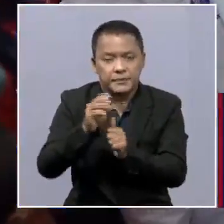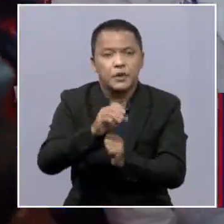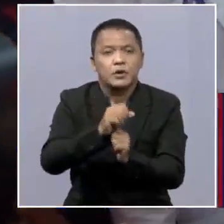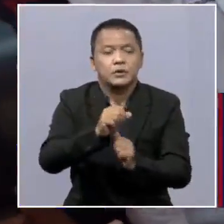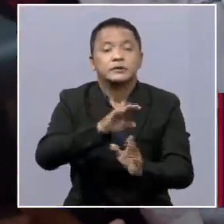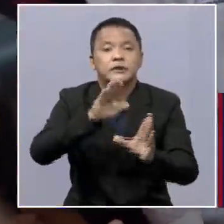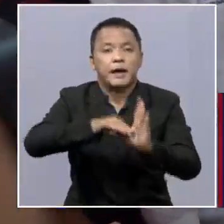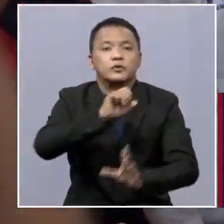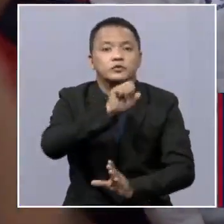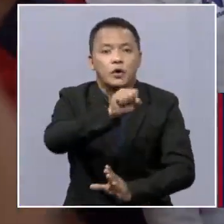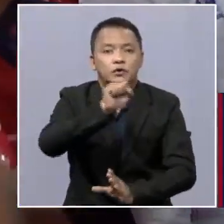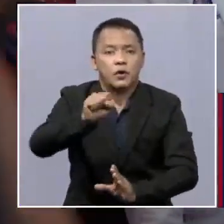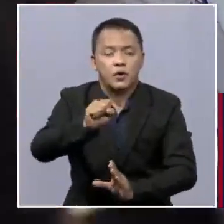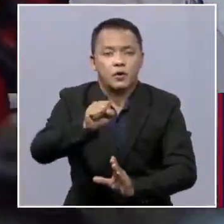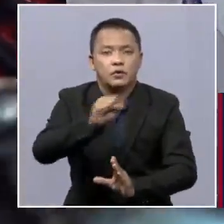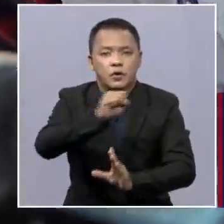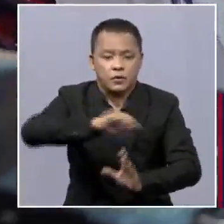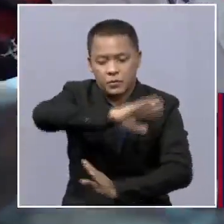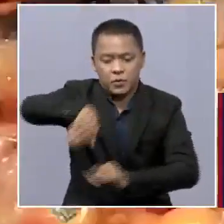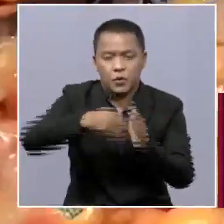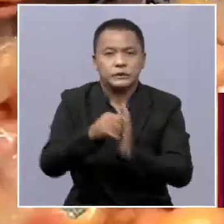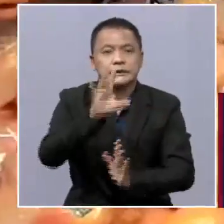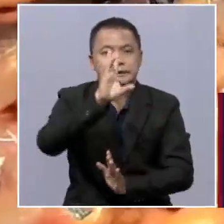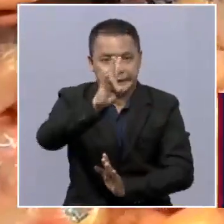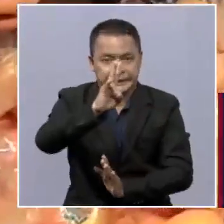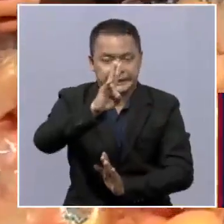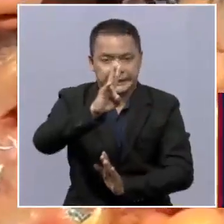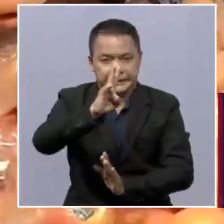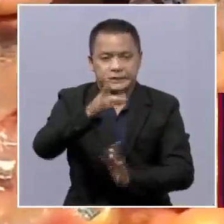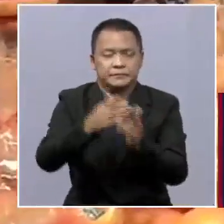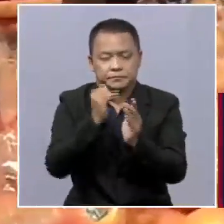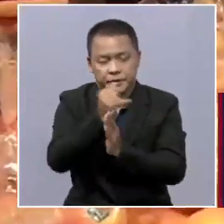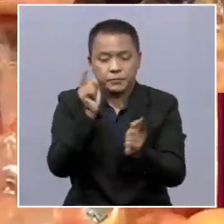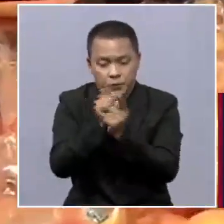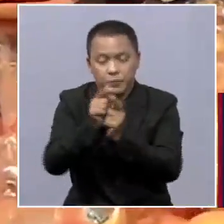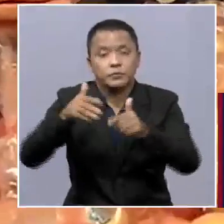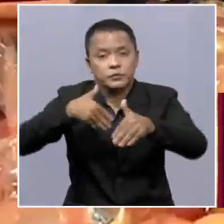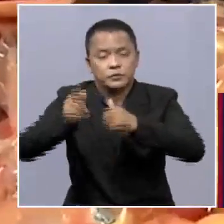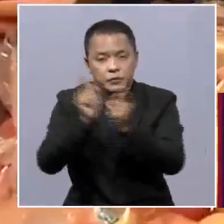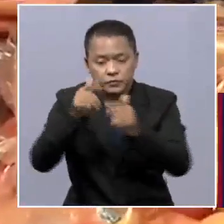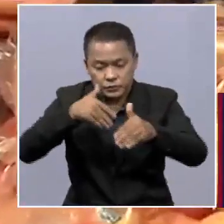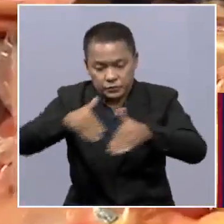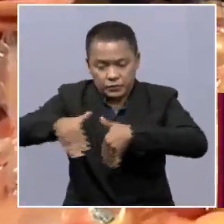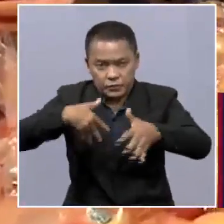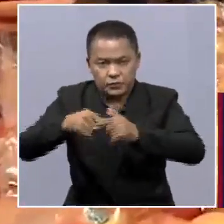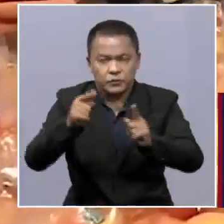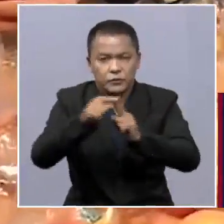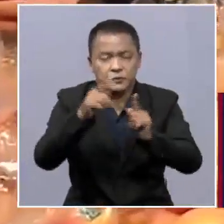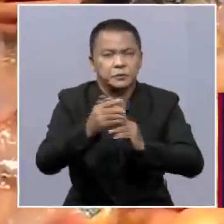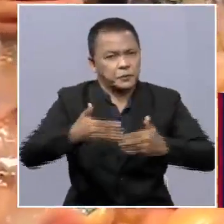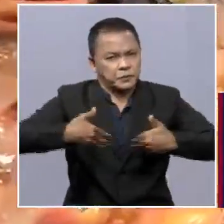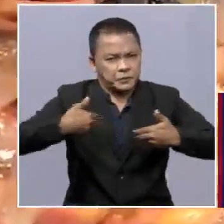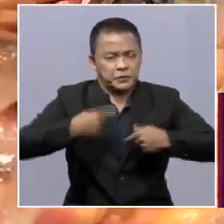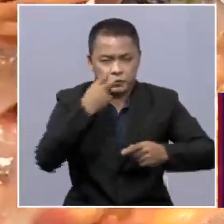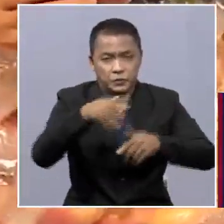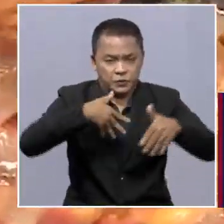ที่ผู้สมัครส.ส.ของพรรคเพื่อไทยทั้งหมด7เขตนะคะแล้วก็ลงพื้นที่พบปะประชาชนเนี่ยบรรยากาศคึกคักเลย